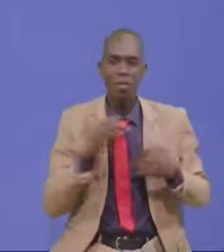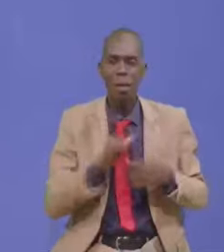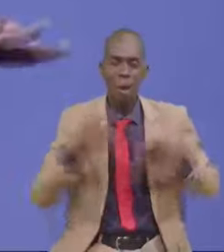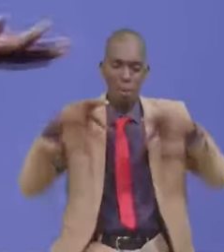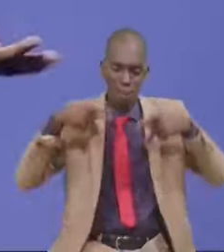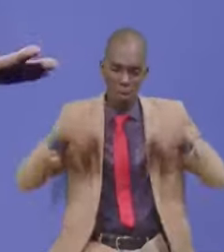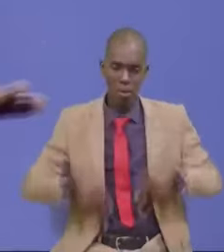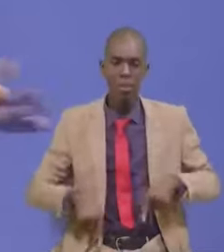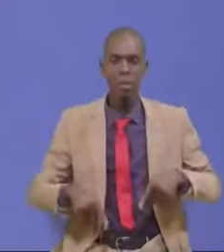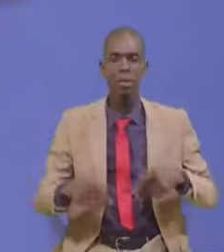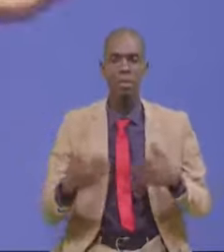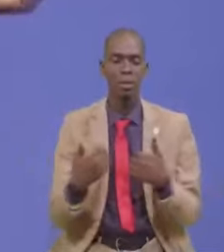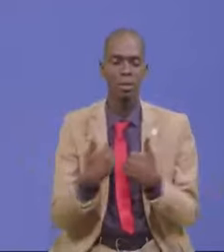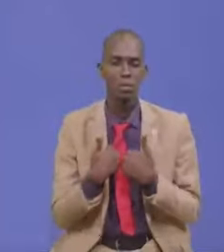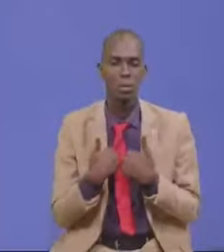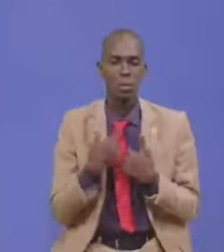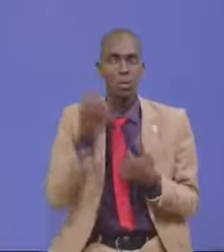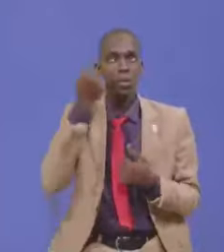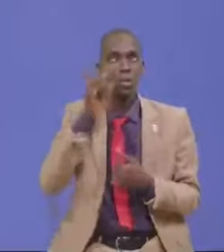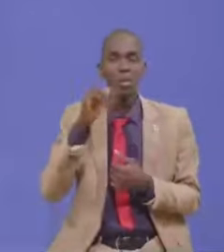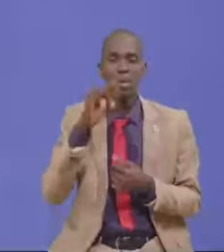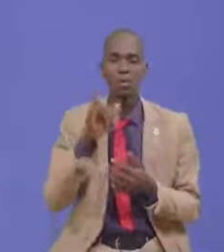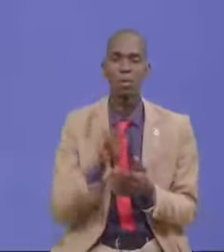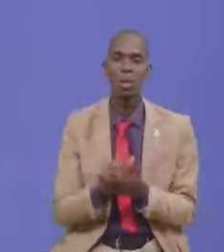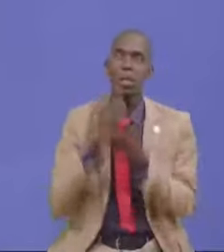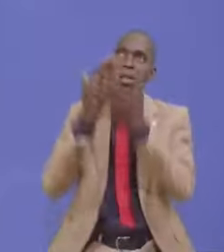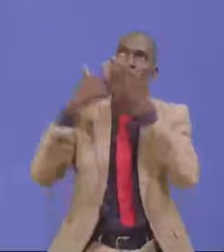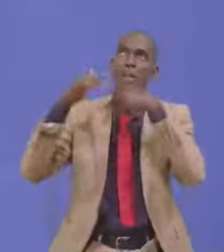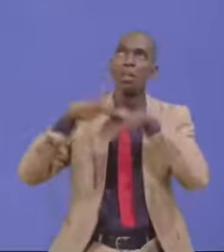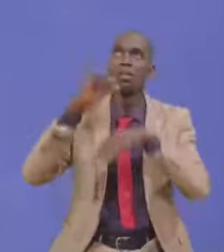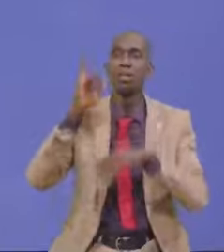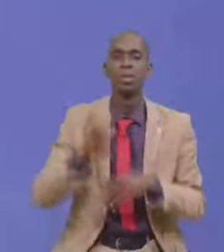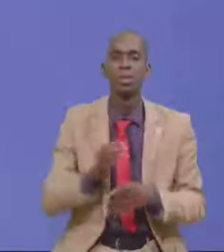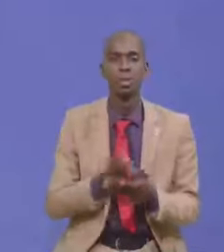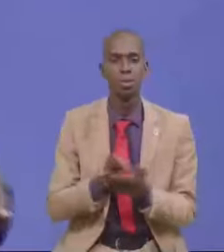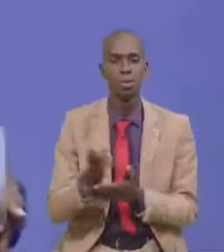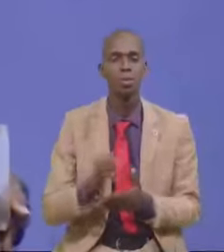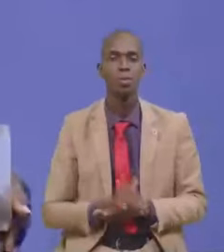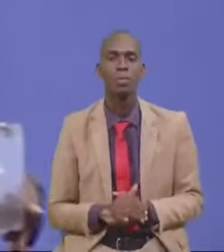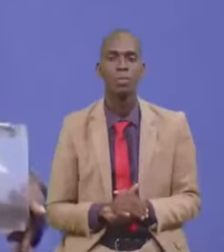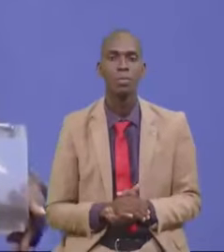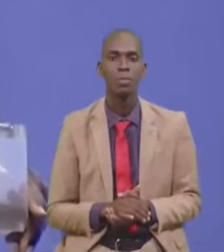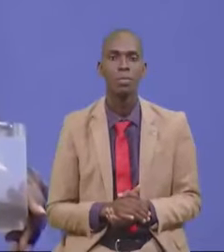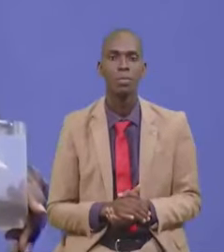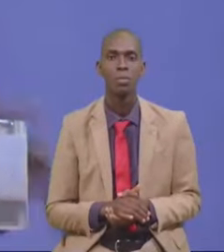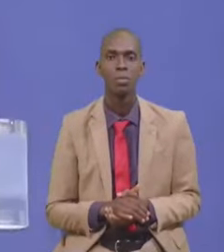Et vous devez avoir la possession personnelle de cette vérité. Cette vérité céleste.